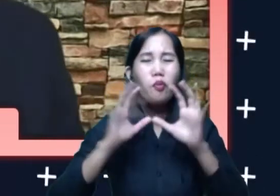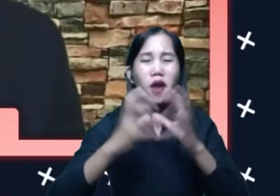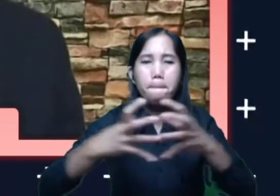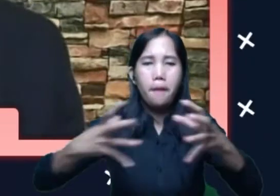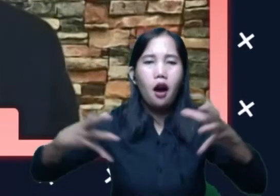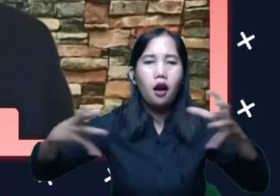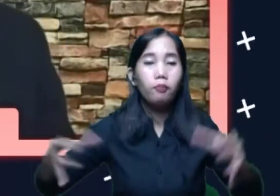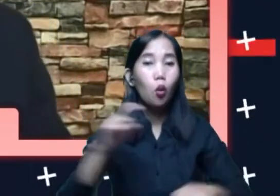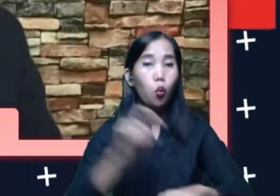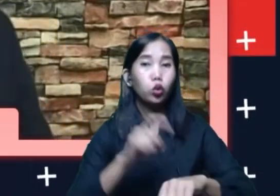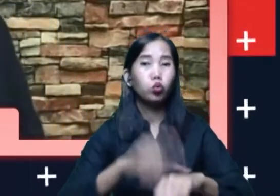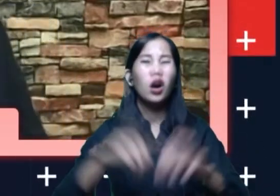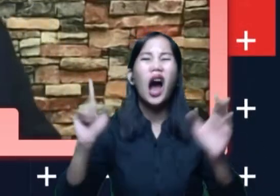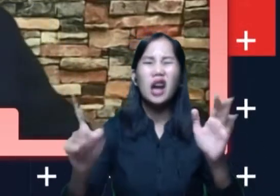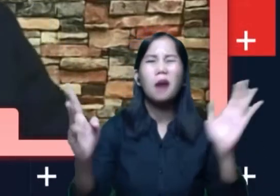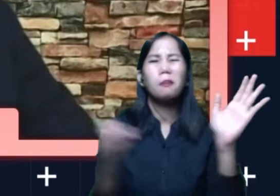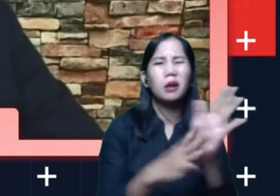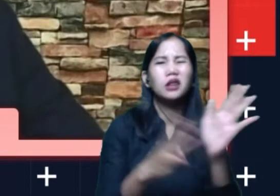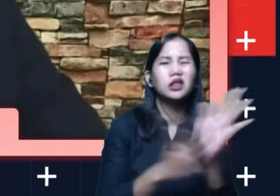yang ke-31 atau 32,